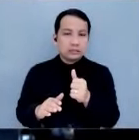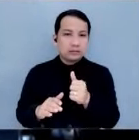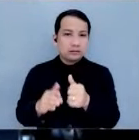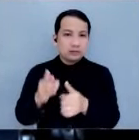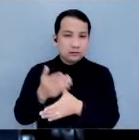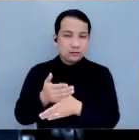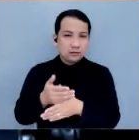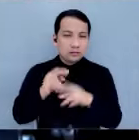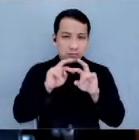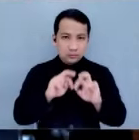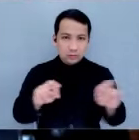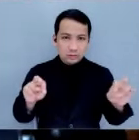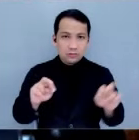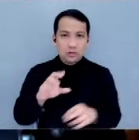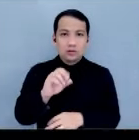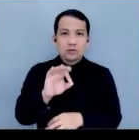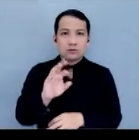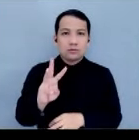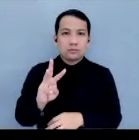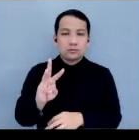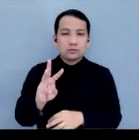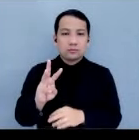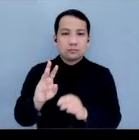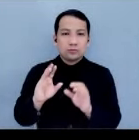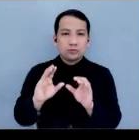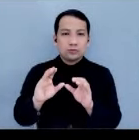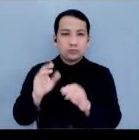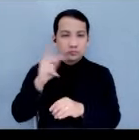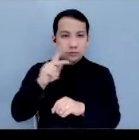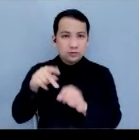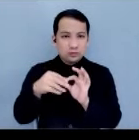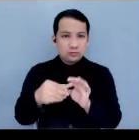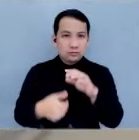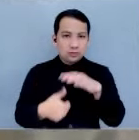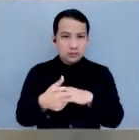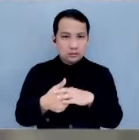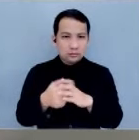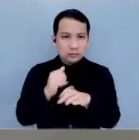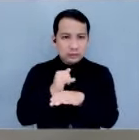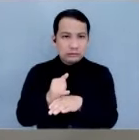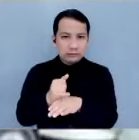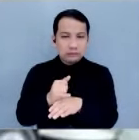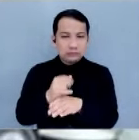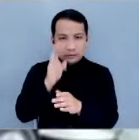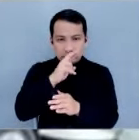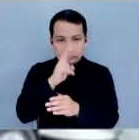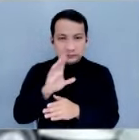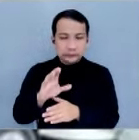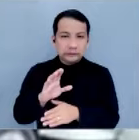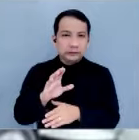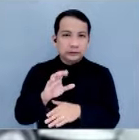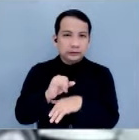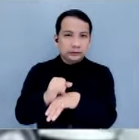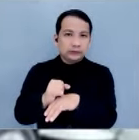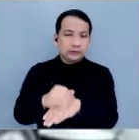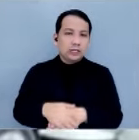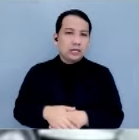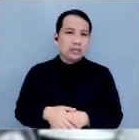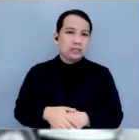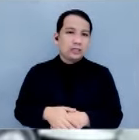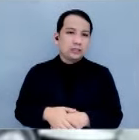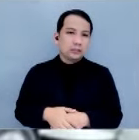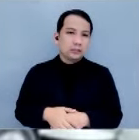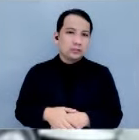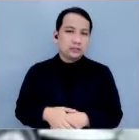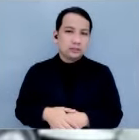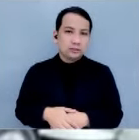Pinaiimbestigahan na rin ng OFW Party List sa kamera ang pagsulpot ng mga surot, daga at ipis sa NAIA. Alam mo, Gerard, ang